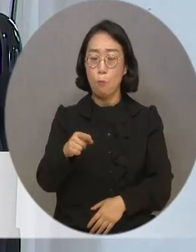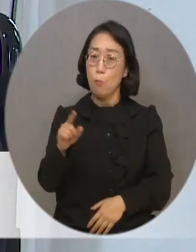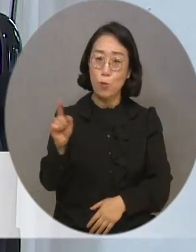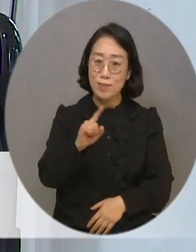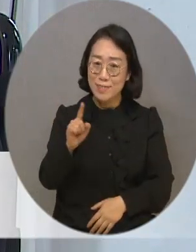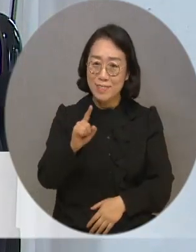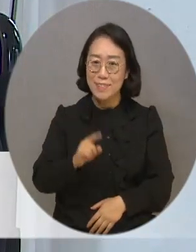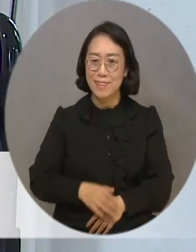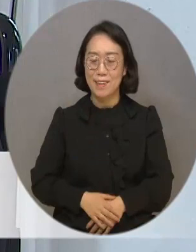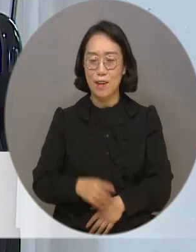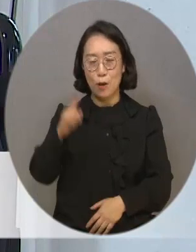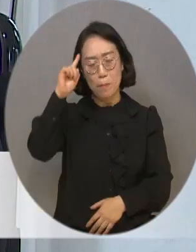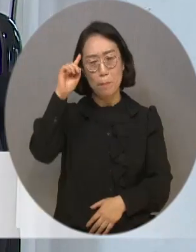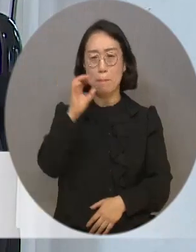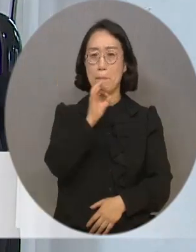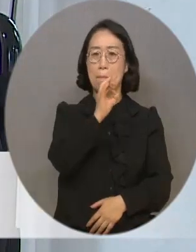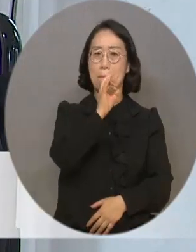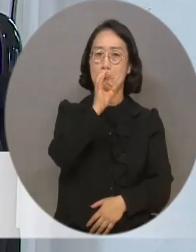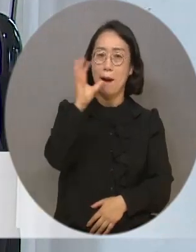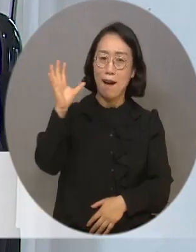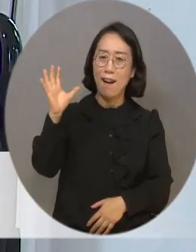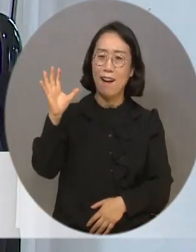이게 뭐지라는 생각에